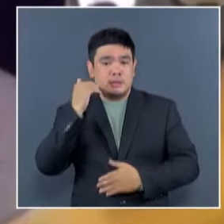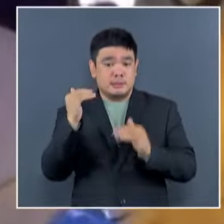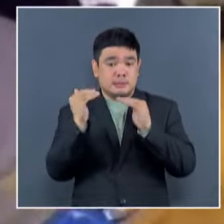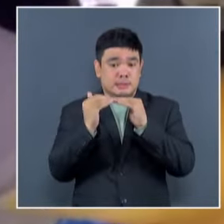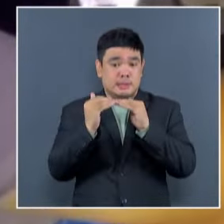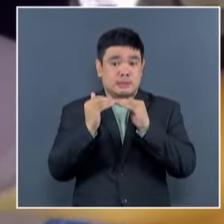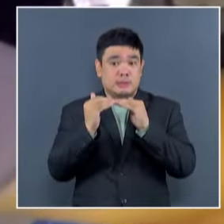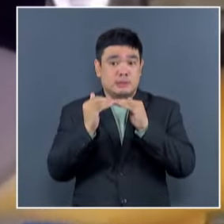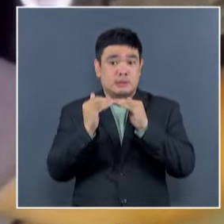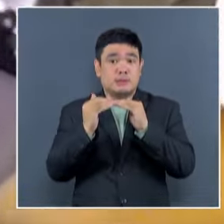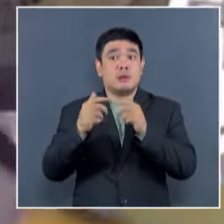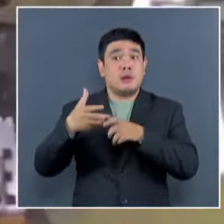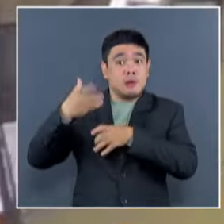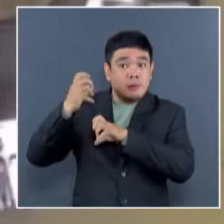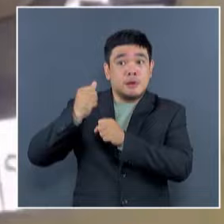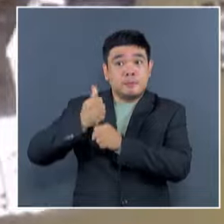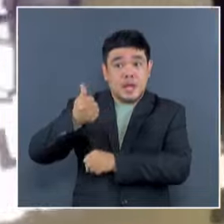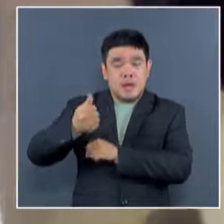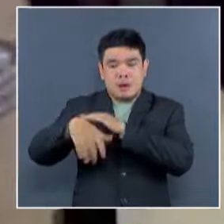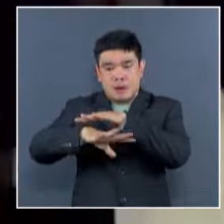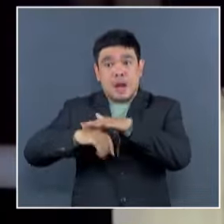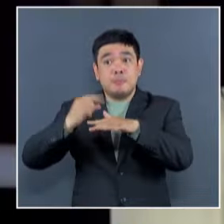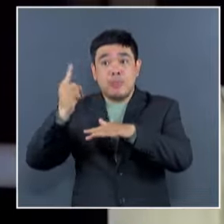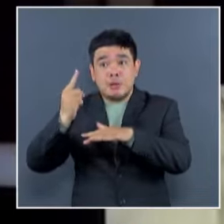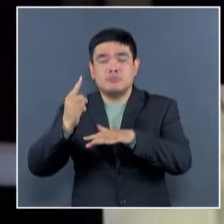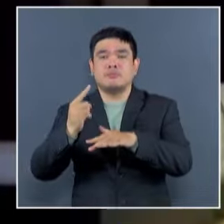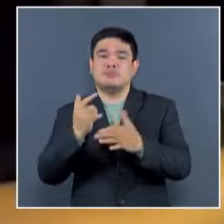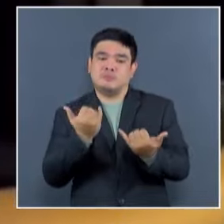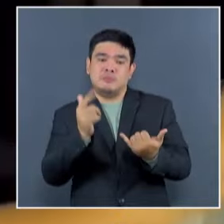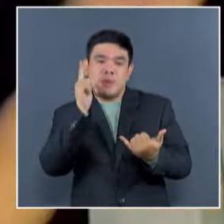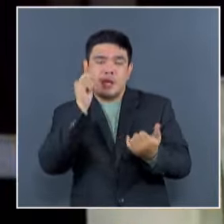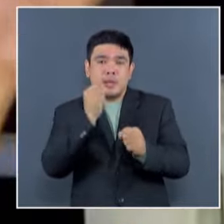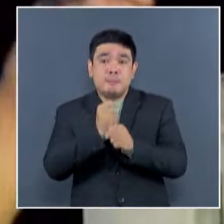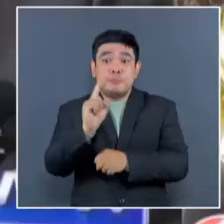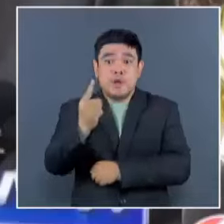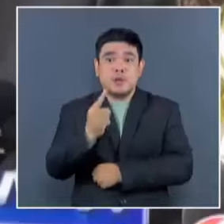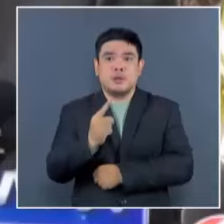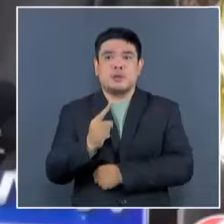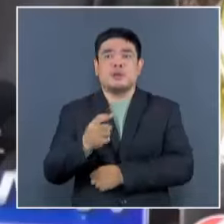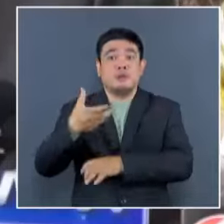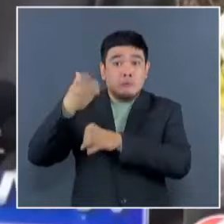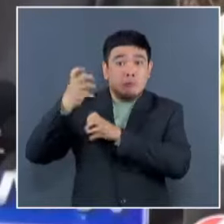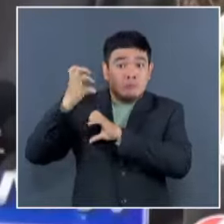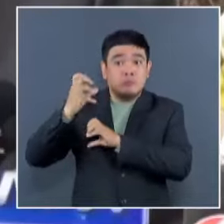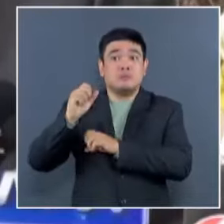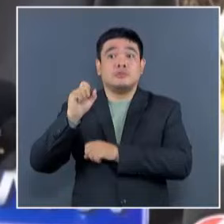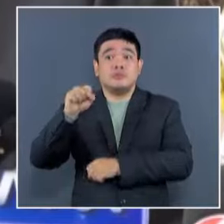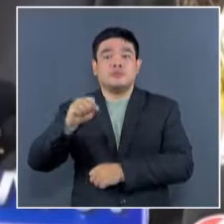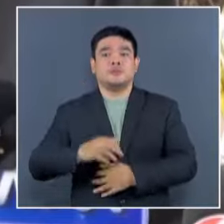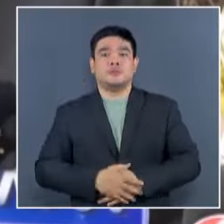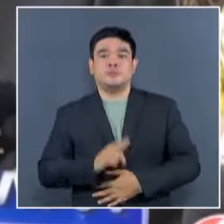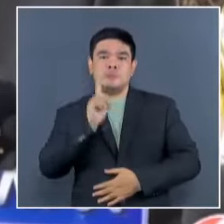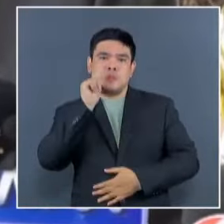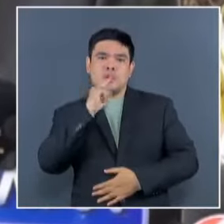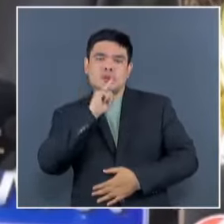ที่คุณแม่มีสิทธิ์ลื้อคดีได้ถ้าคุณแม่มีหลักฐานใหม ่ แสดงว่าคุณแม่จะลื้อคดีฮะถ้าพูดกันแบบภาษาชาวบ้านเลย ทีนี้พอคุณแม่พูด